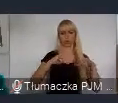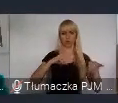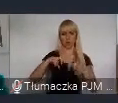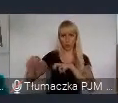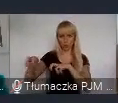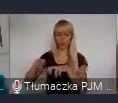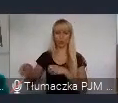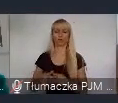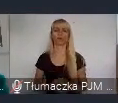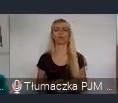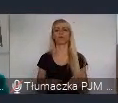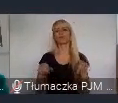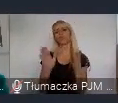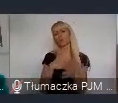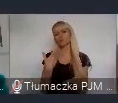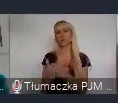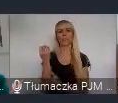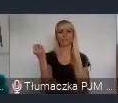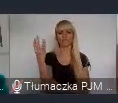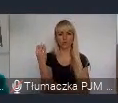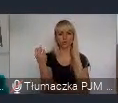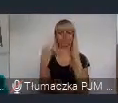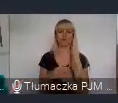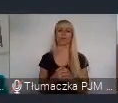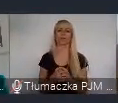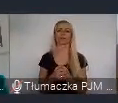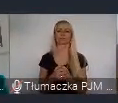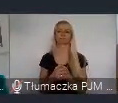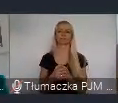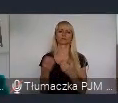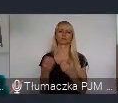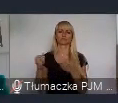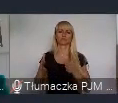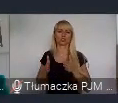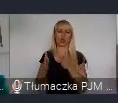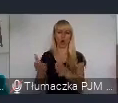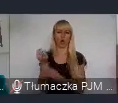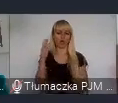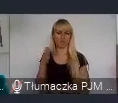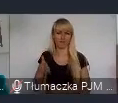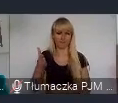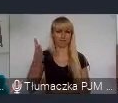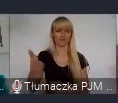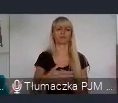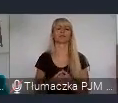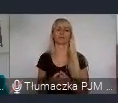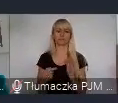intermodalne, na przykład dworce, także linie kolejowe, to w ZIT-ach może być dla Państwa atrakcyjne.